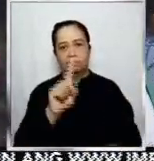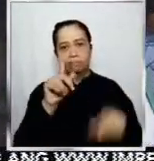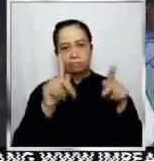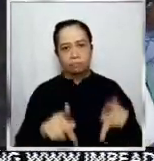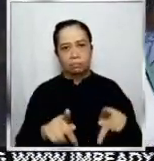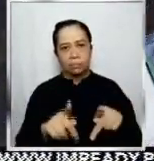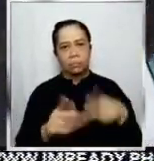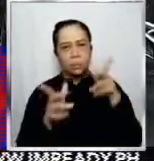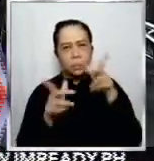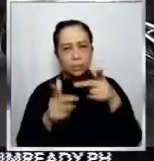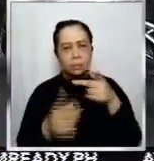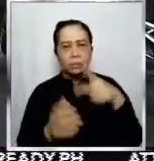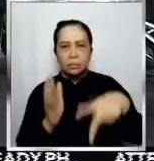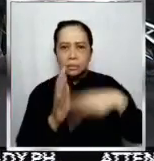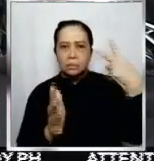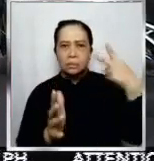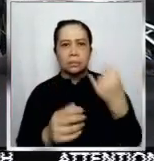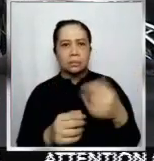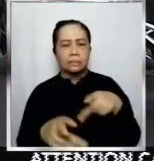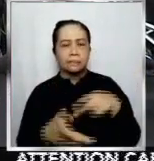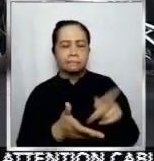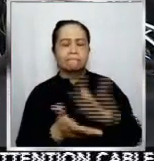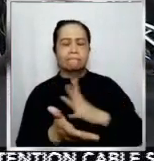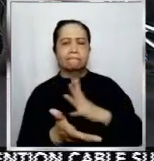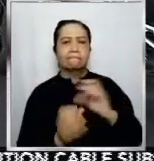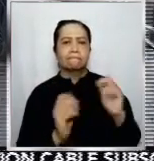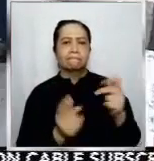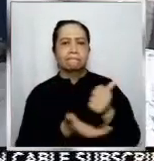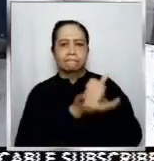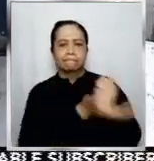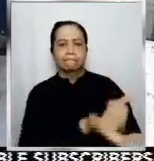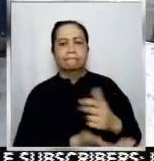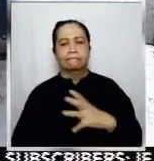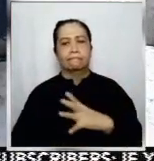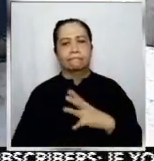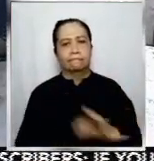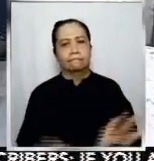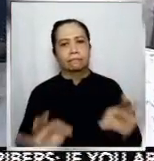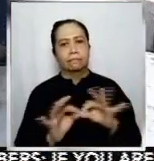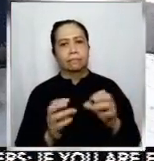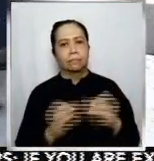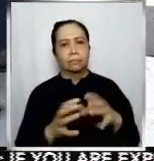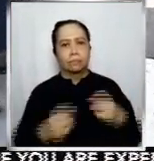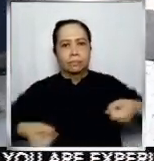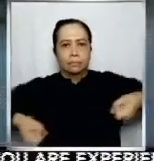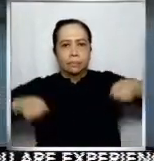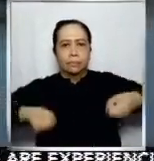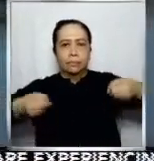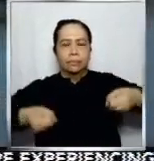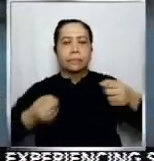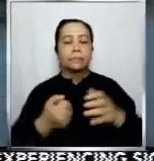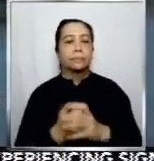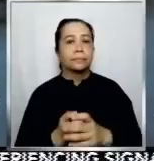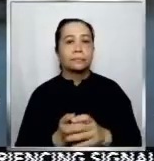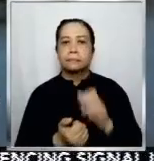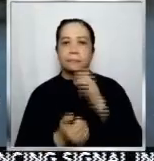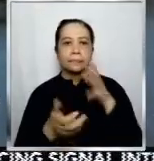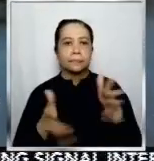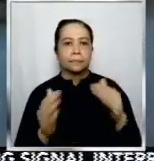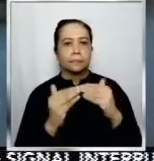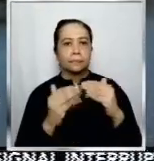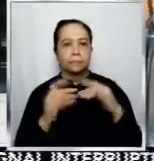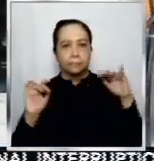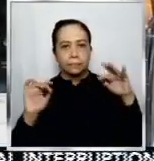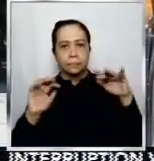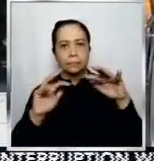na pag marami ka pong dala. Hindi rin pwedeng sabay-sabay bumiyahe ang mga tricycle. Kalahati lang ng bilang kada ruta, kaya may number